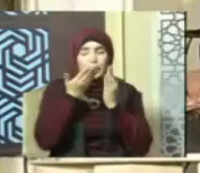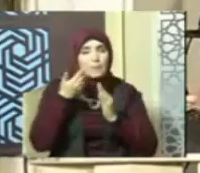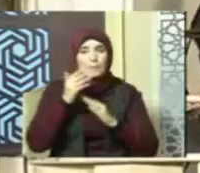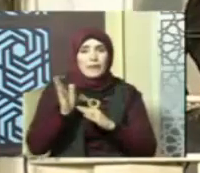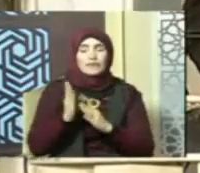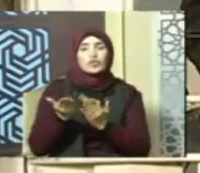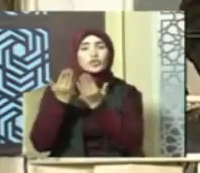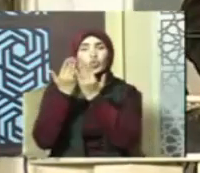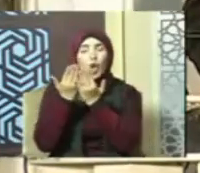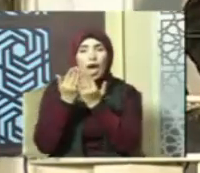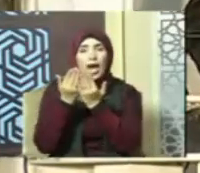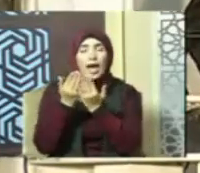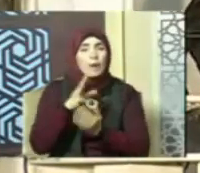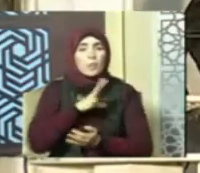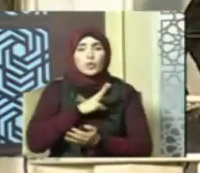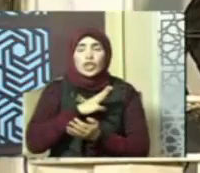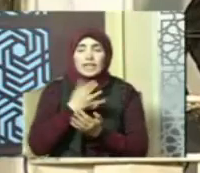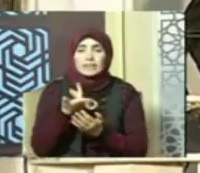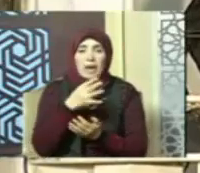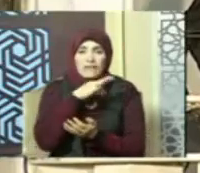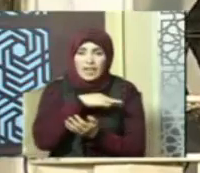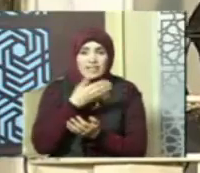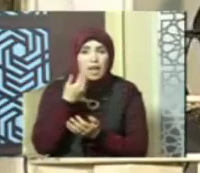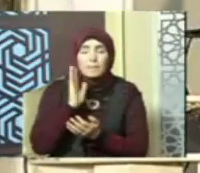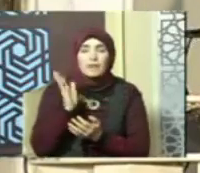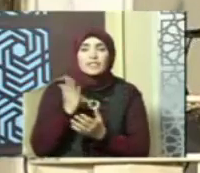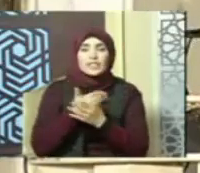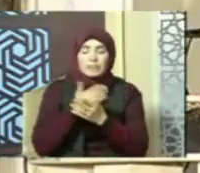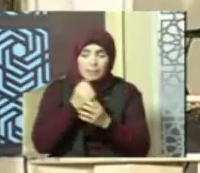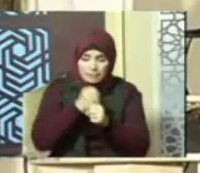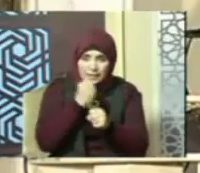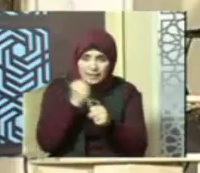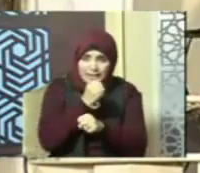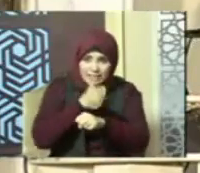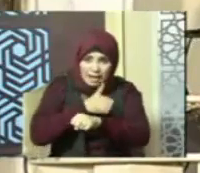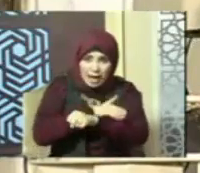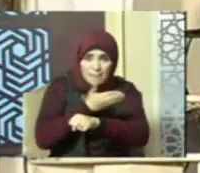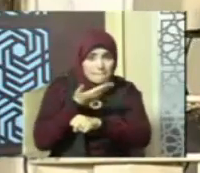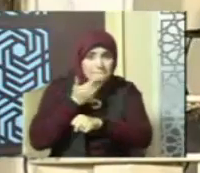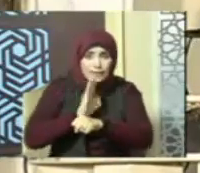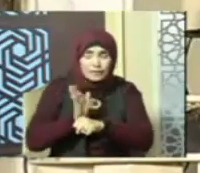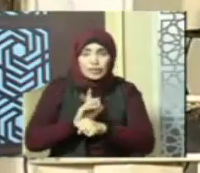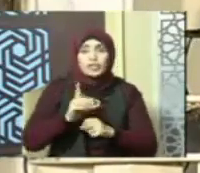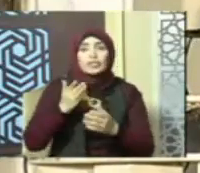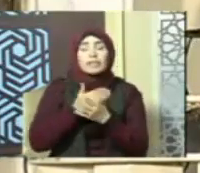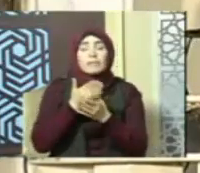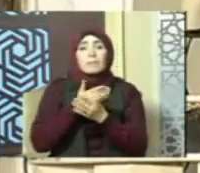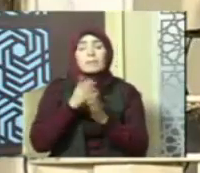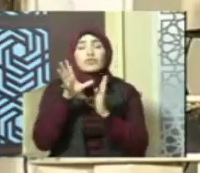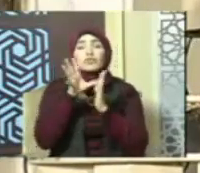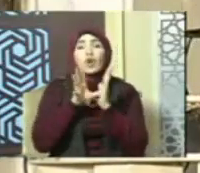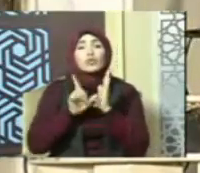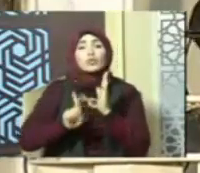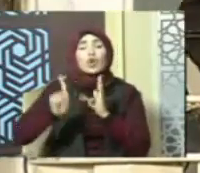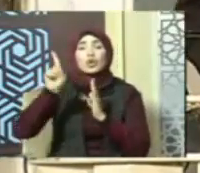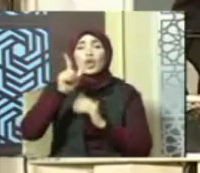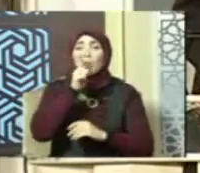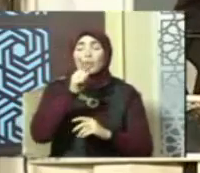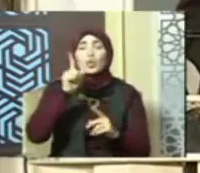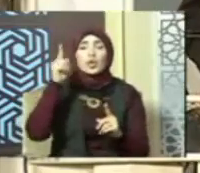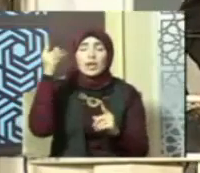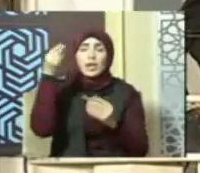لمهمل؟ وقد اقتضت سنة الله أنه يعطي من يجتهد ومن يعمل،